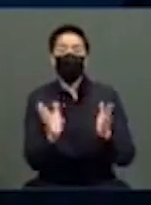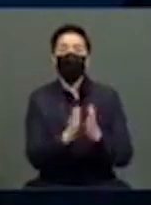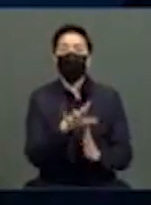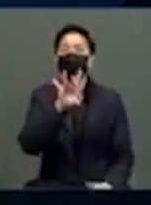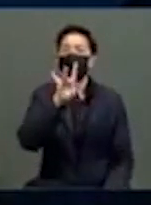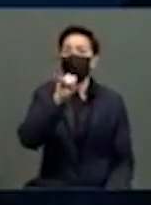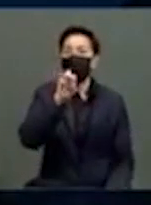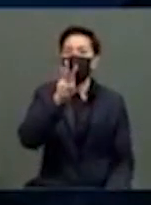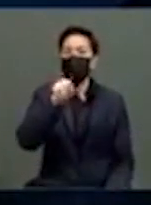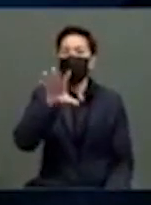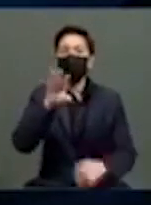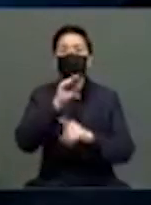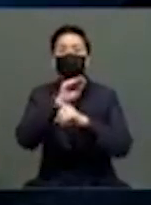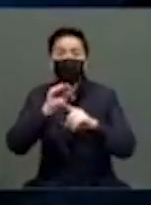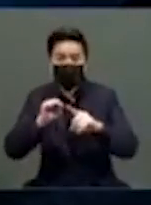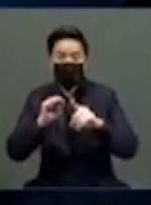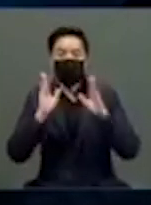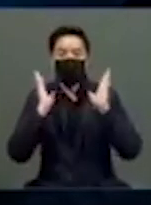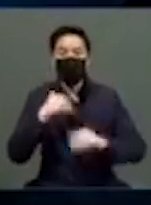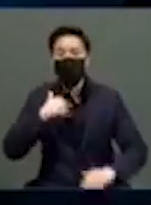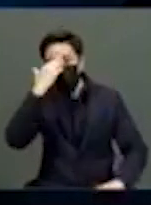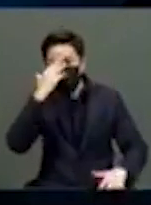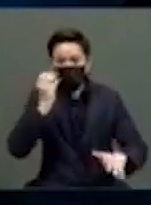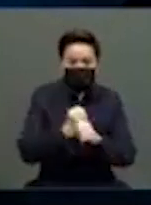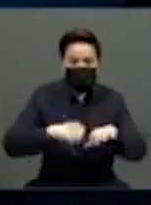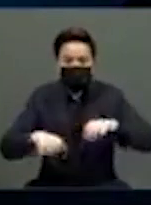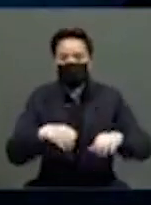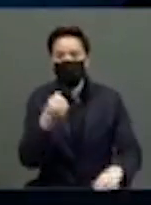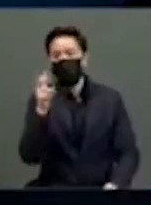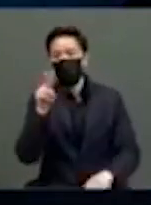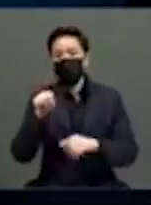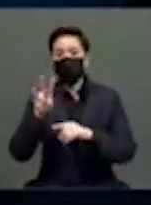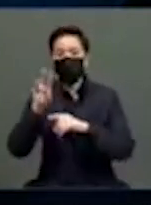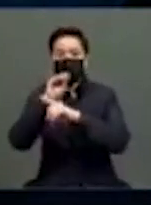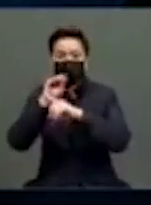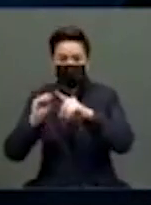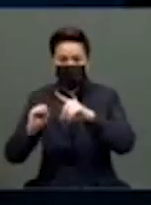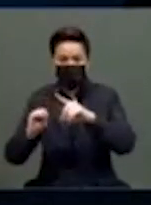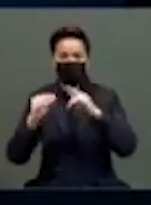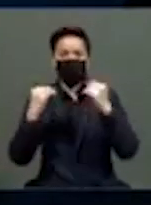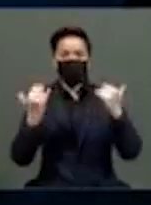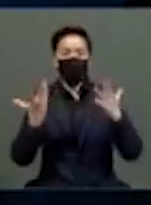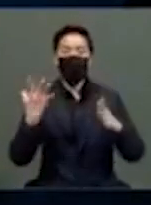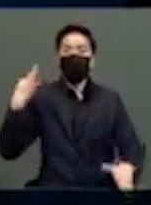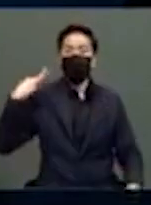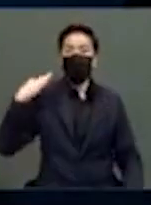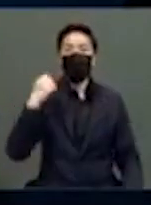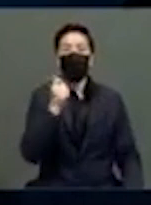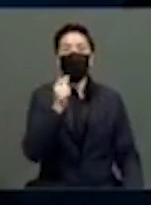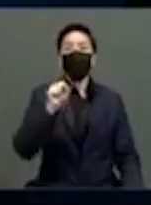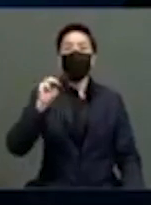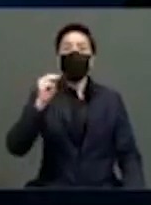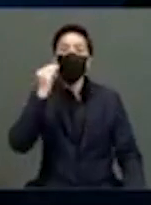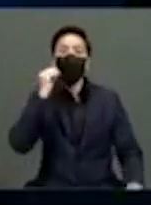80 6.5%นะครับเจ้าหน้าที่ด่านหน้าอยู่ที่ 12.7เปอร์เซ็นต์แล้วก็อาสาสมัครสาสุข